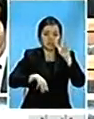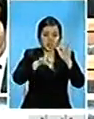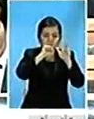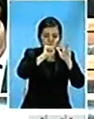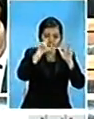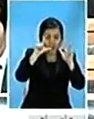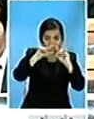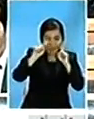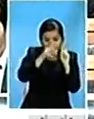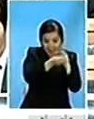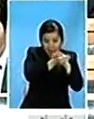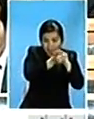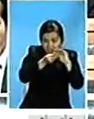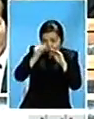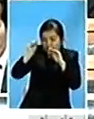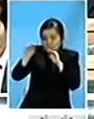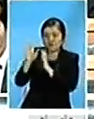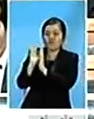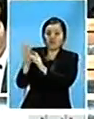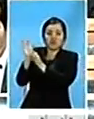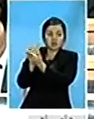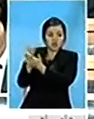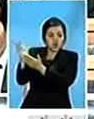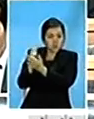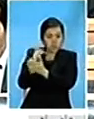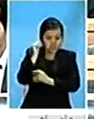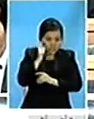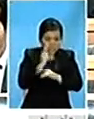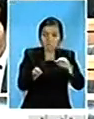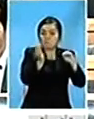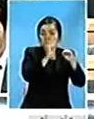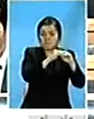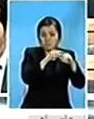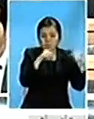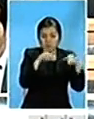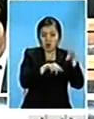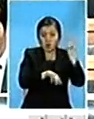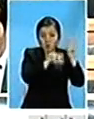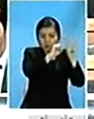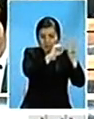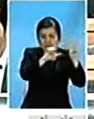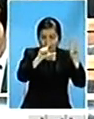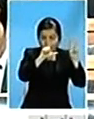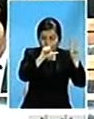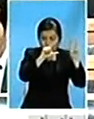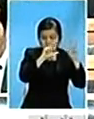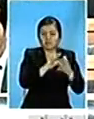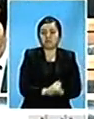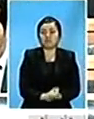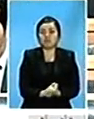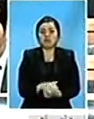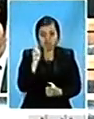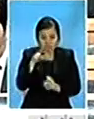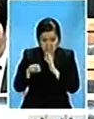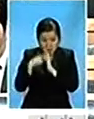ว้ในเงินกู้ครับนะครับเพราะฉะนั้นขาดดุล นั้นไม่น้อย 600,000 ล้านบาทครับนะครับและผมกำลังพูดถึงเหตุผล